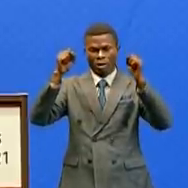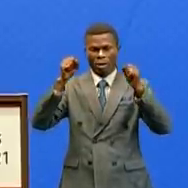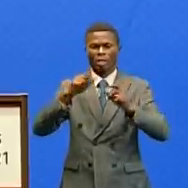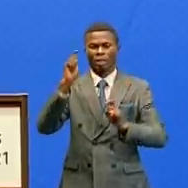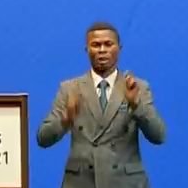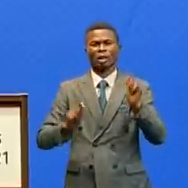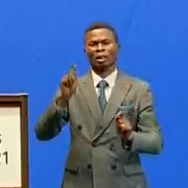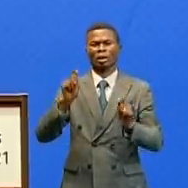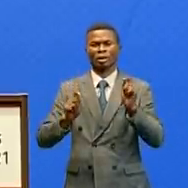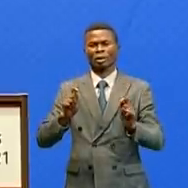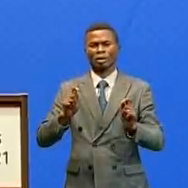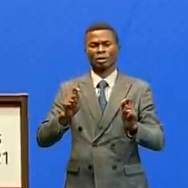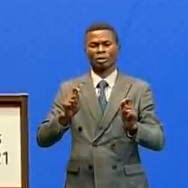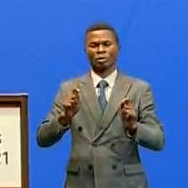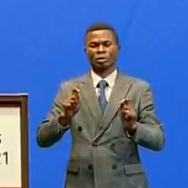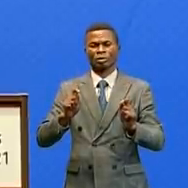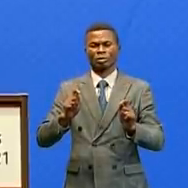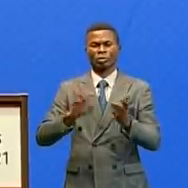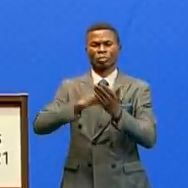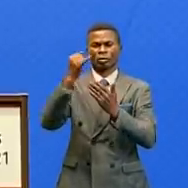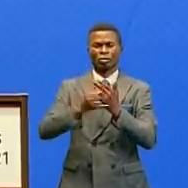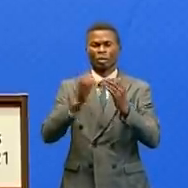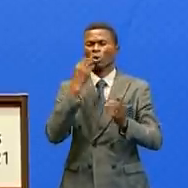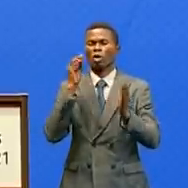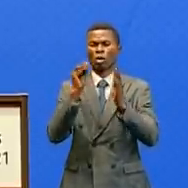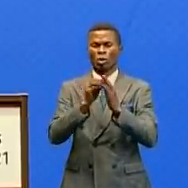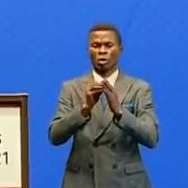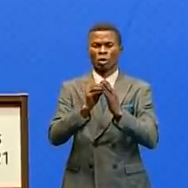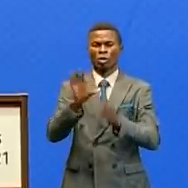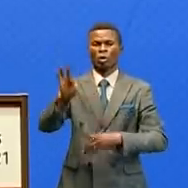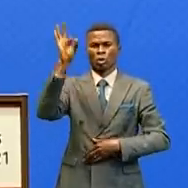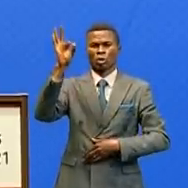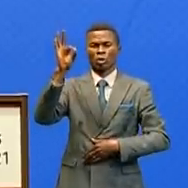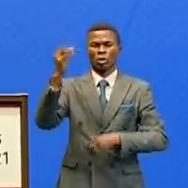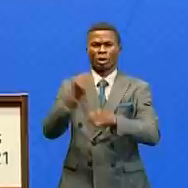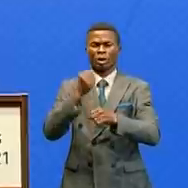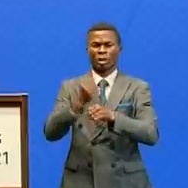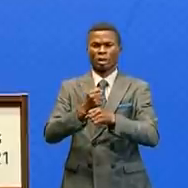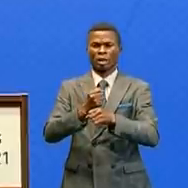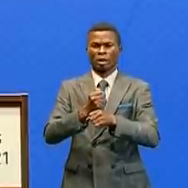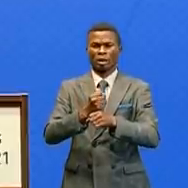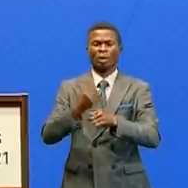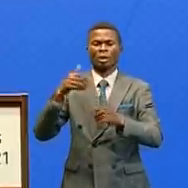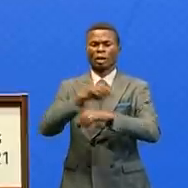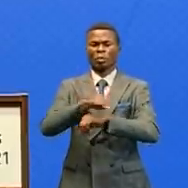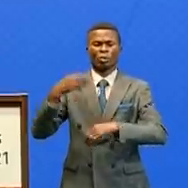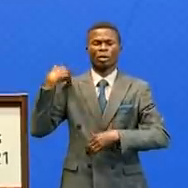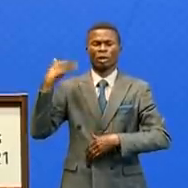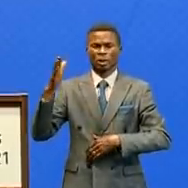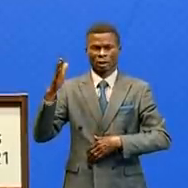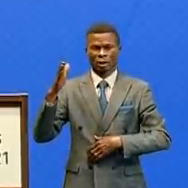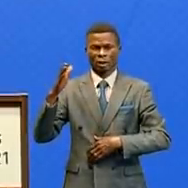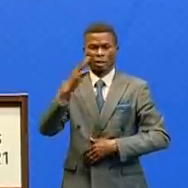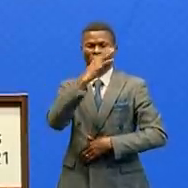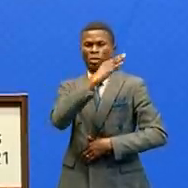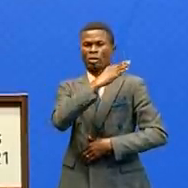textes, du projet d'ordonnance portant nomination des agents de carrière des services publics de l'État, au